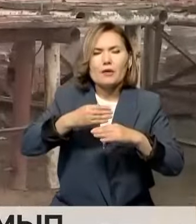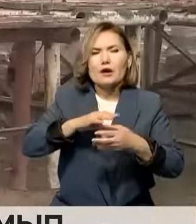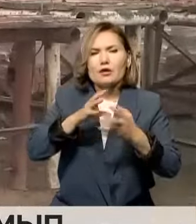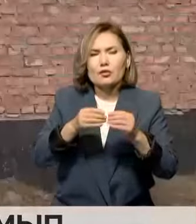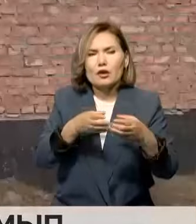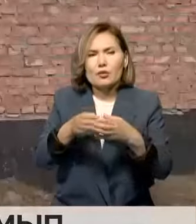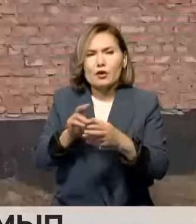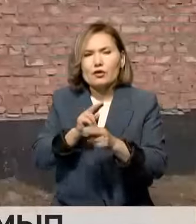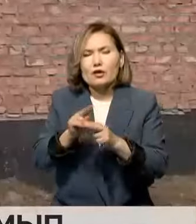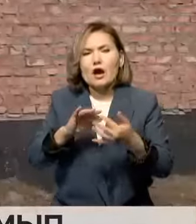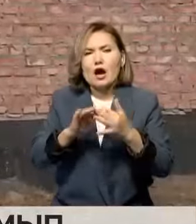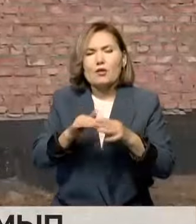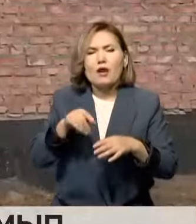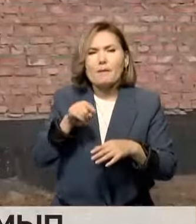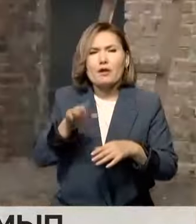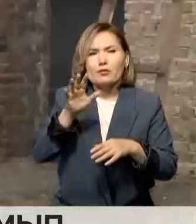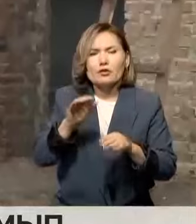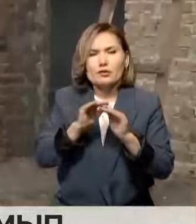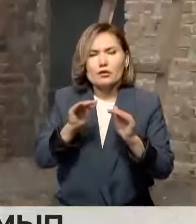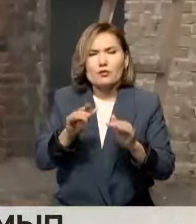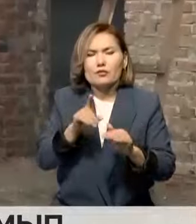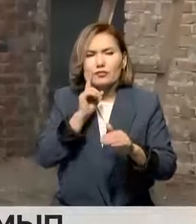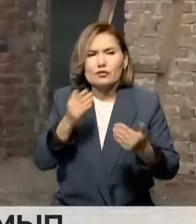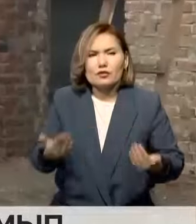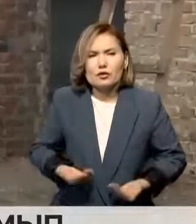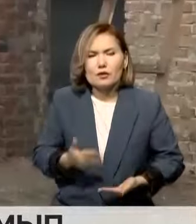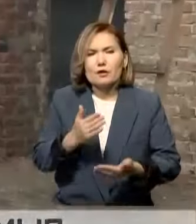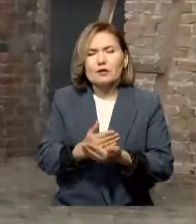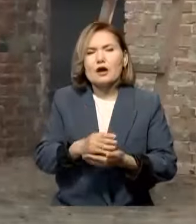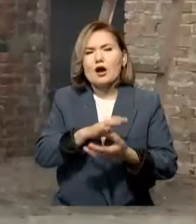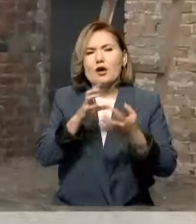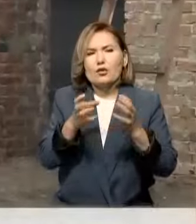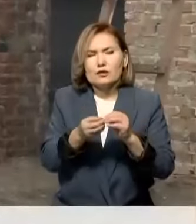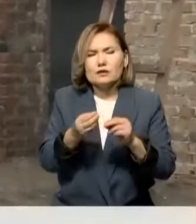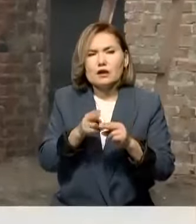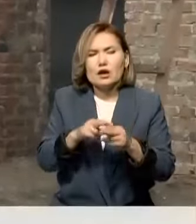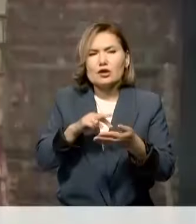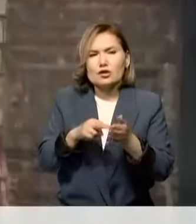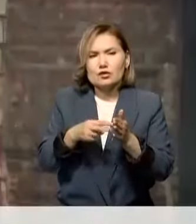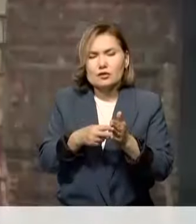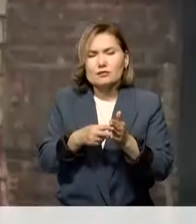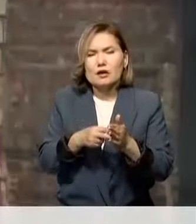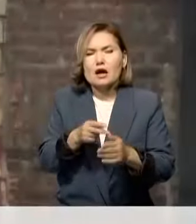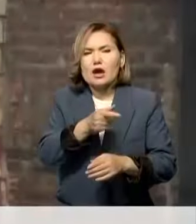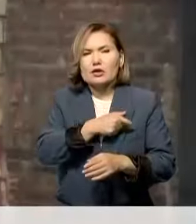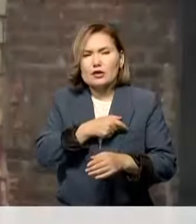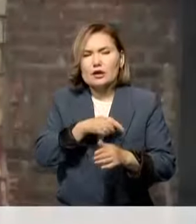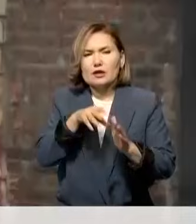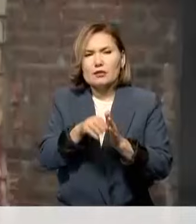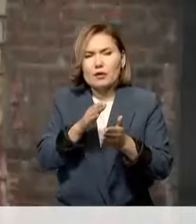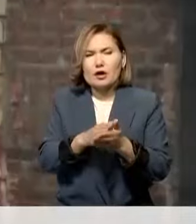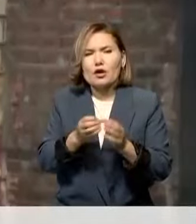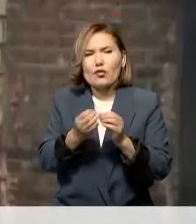жұмыс істейтін болады. Бүгінде ауылда 1500 тұрғын бар. Жоспар бойынша бір 10 шақты тренер болады. Бір 15 адамға